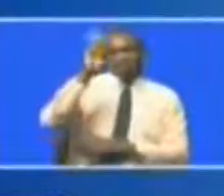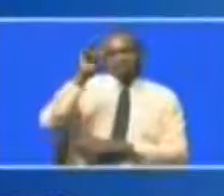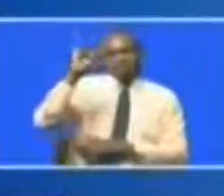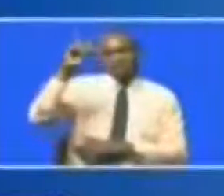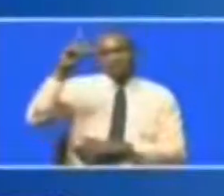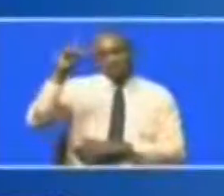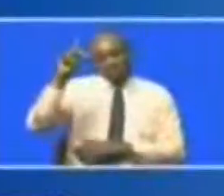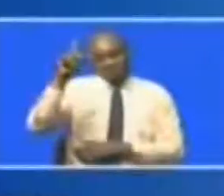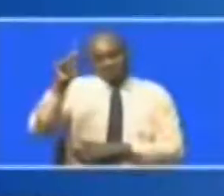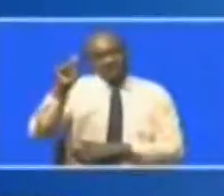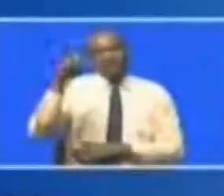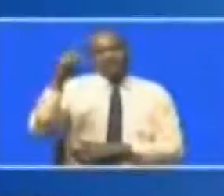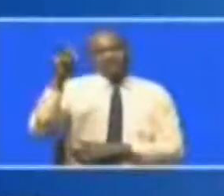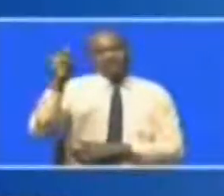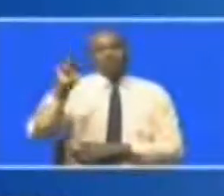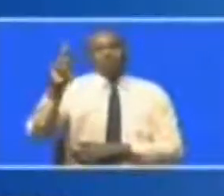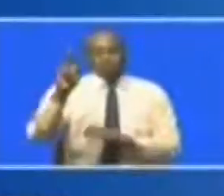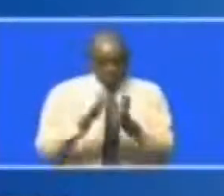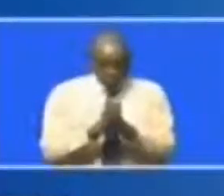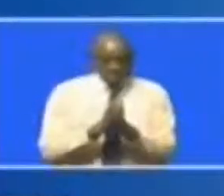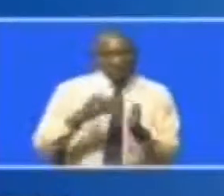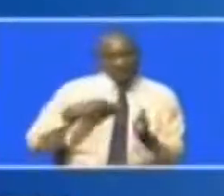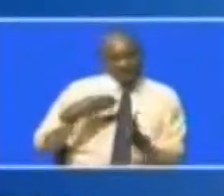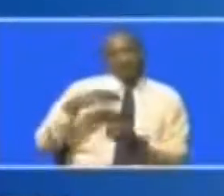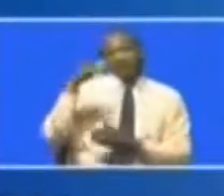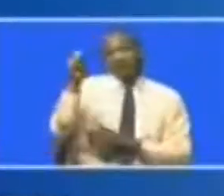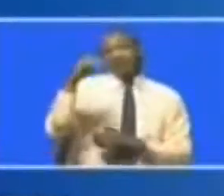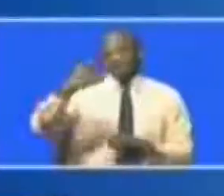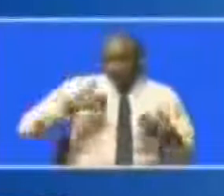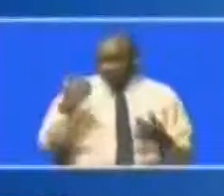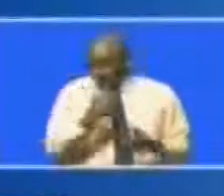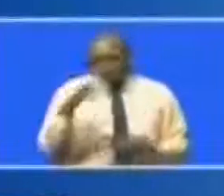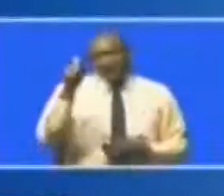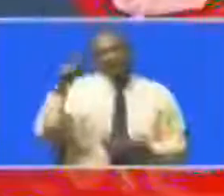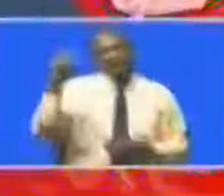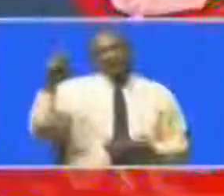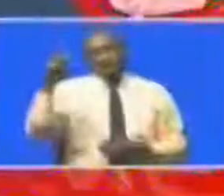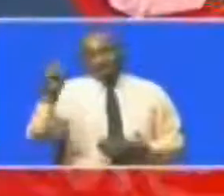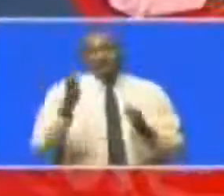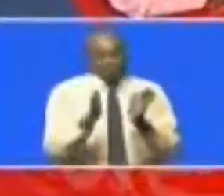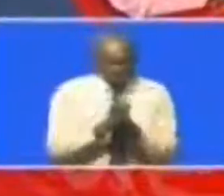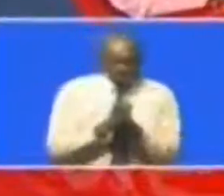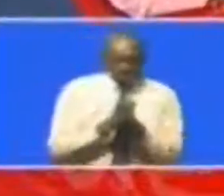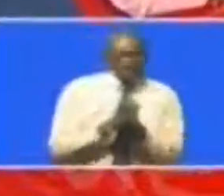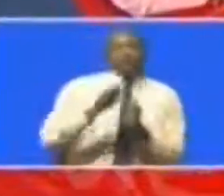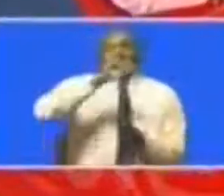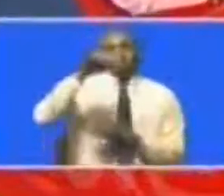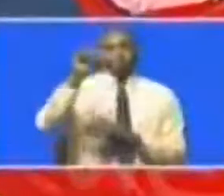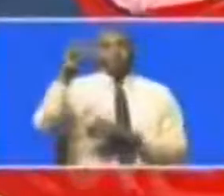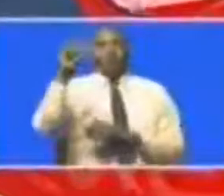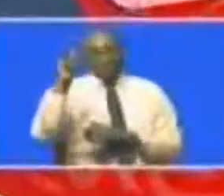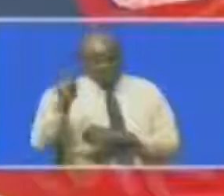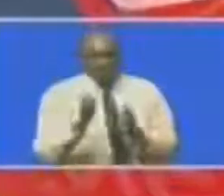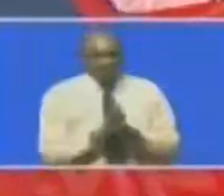Kupitia news ukitumia hashtag dira ya wiki. Leo tuko na Agatha Wanjiru na Joan Wanjiku Karanja. Karibu tena kwenye dira ya wiki.